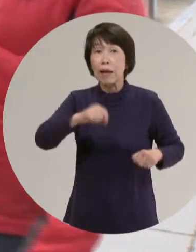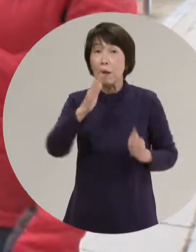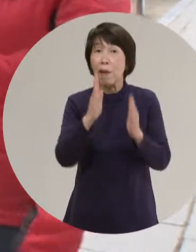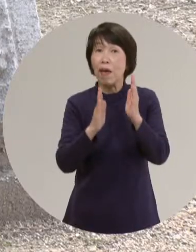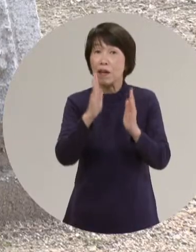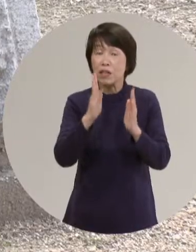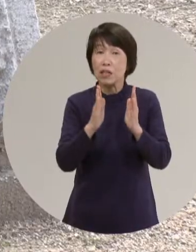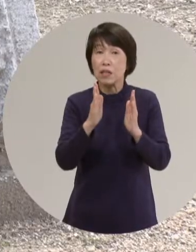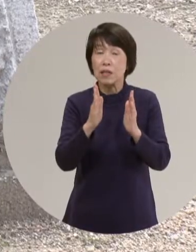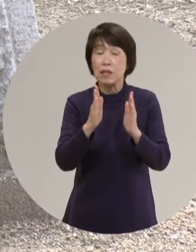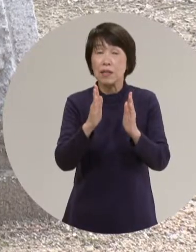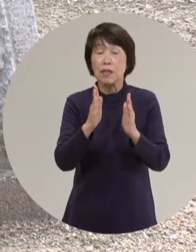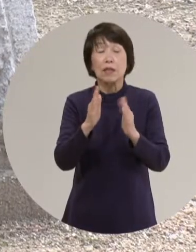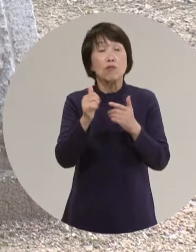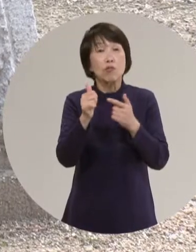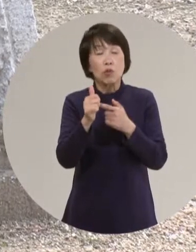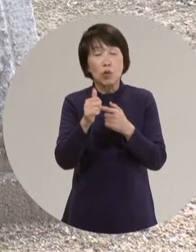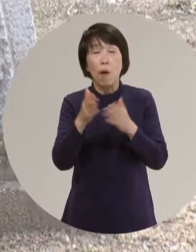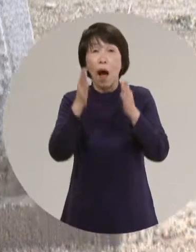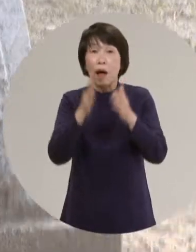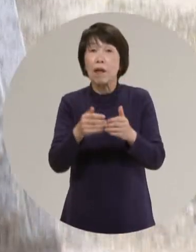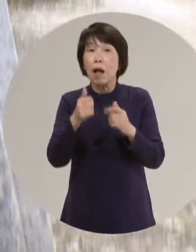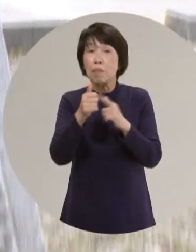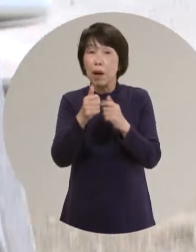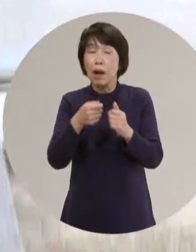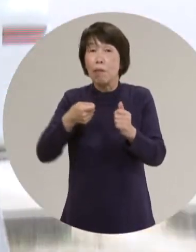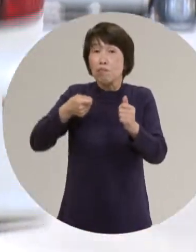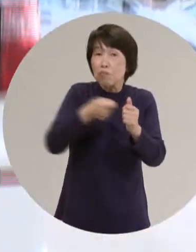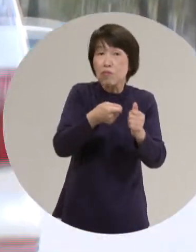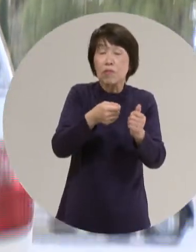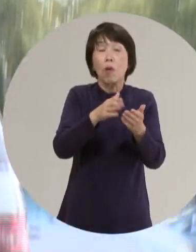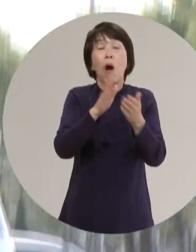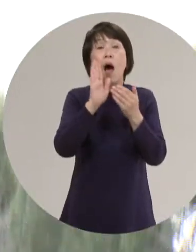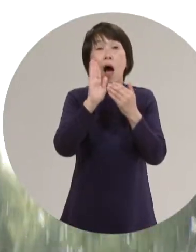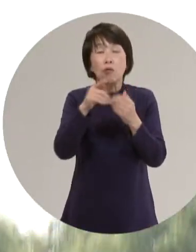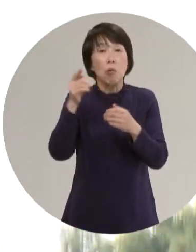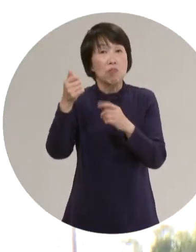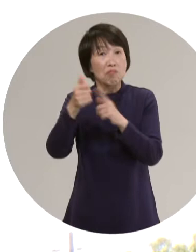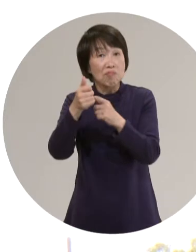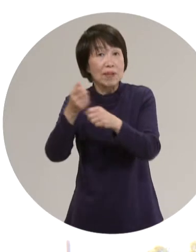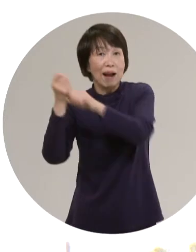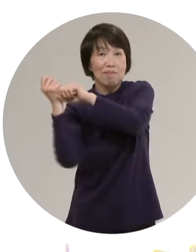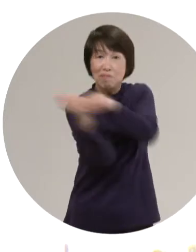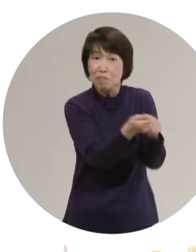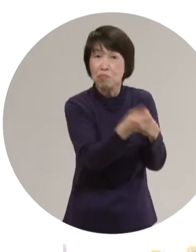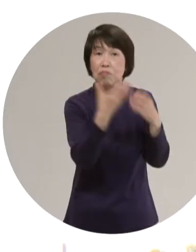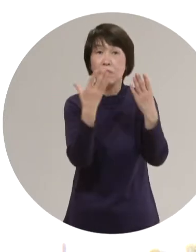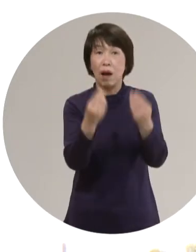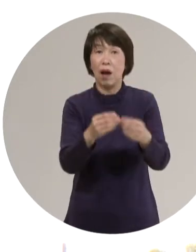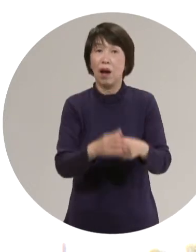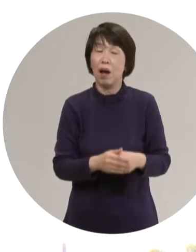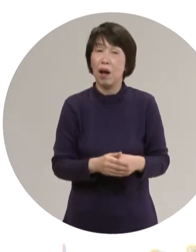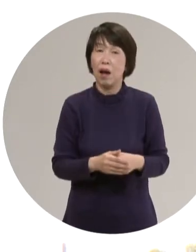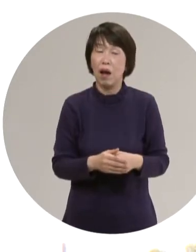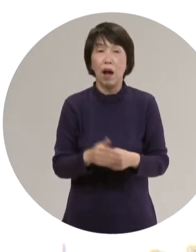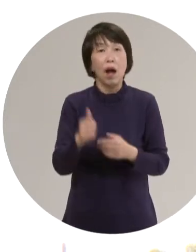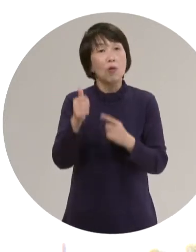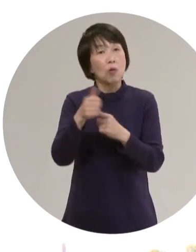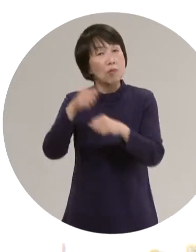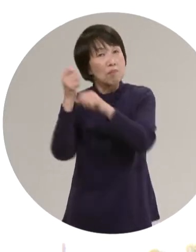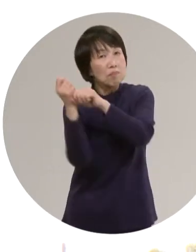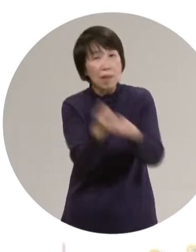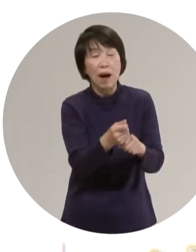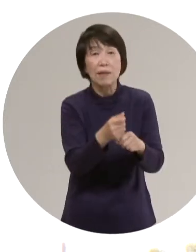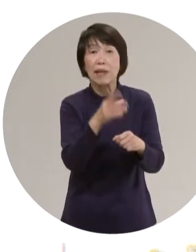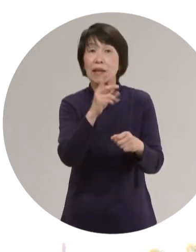い、この人が実はあの波佐間十次郎の後で切った人なんです。 おお、はいはいはい。 ほぼこの人